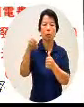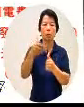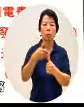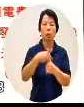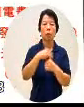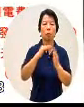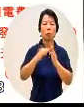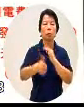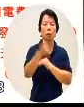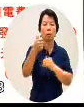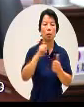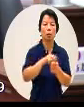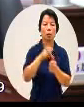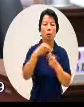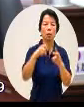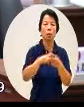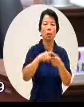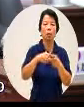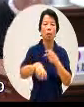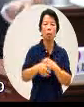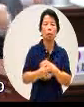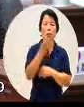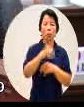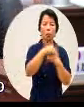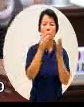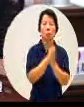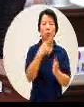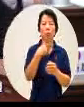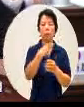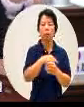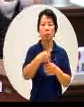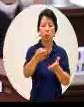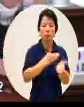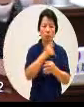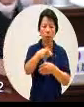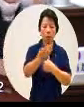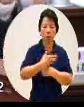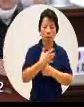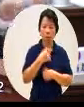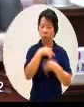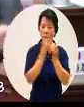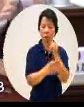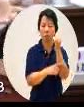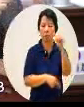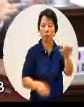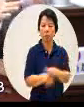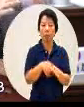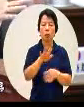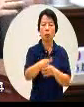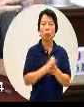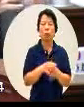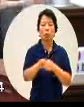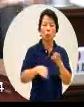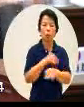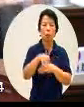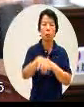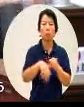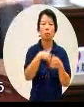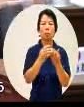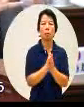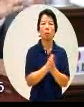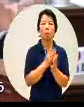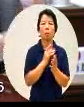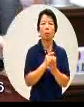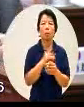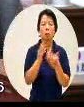那個養工處長你們都已經請問給台電他賣給我們的電是違反的違反中央的規定經濟部施研響部